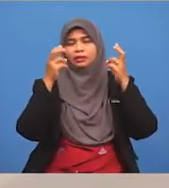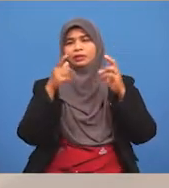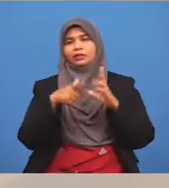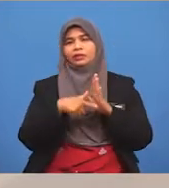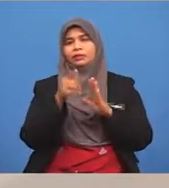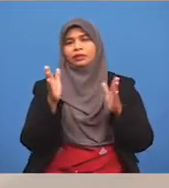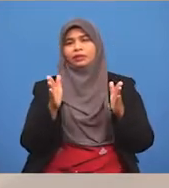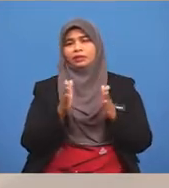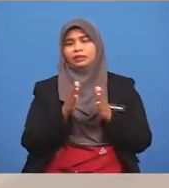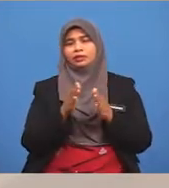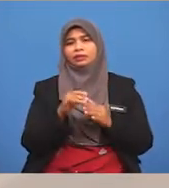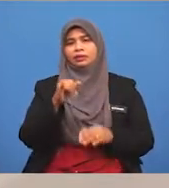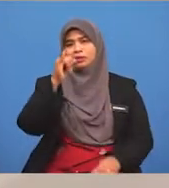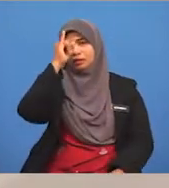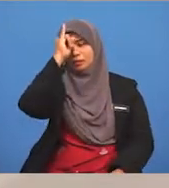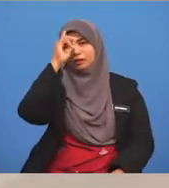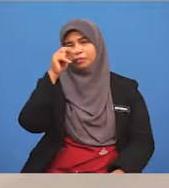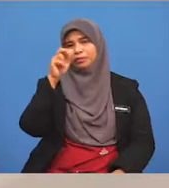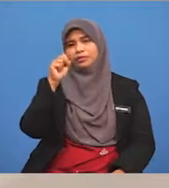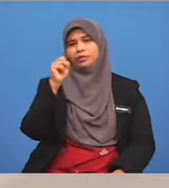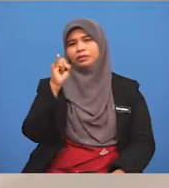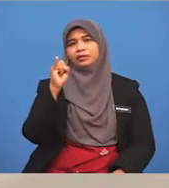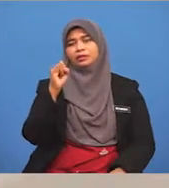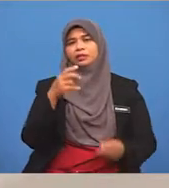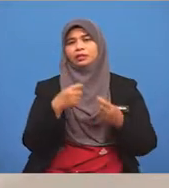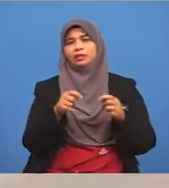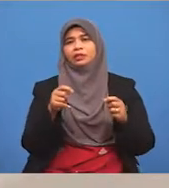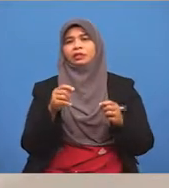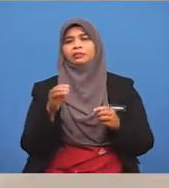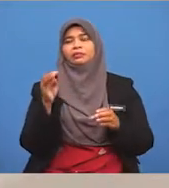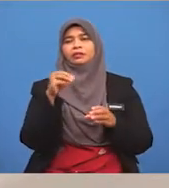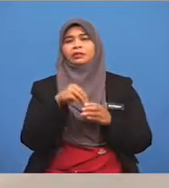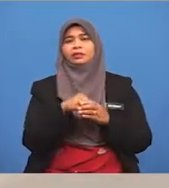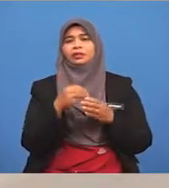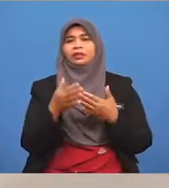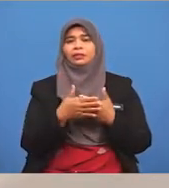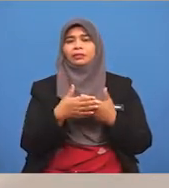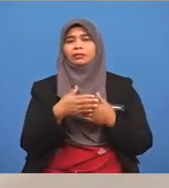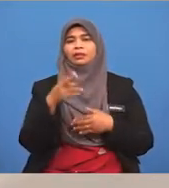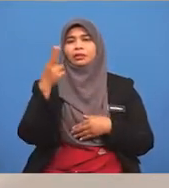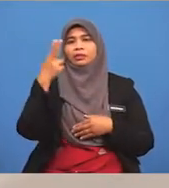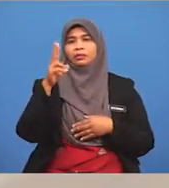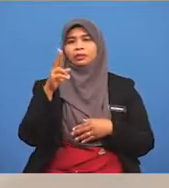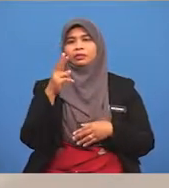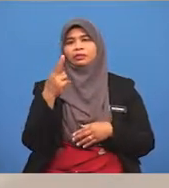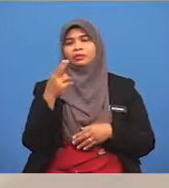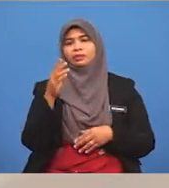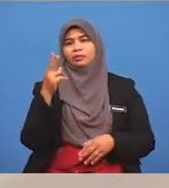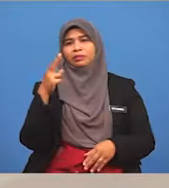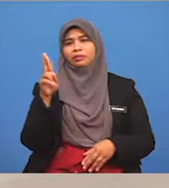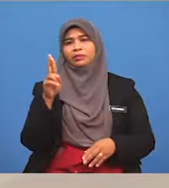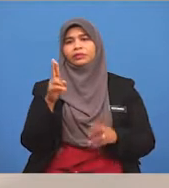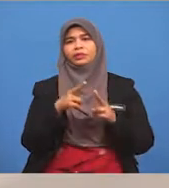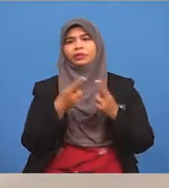kecil. Imam An-Nasa'i telah memuatkan hampir 12,000 hadis yang